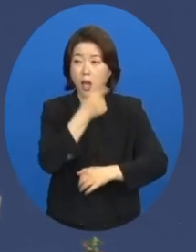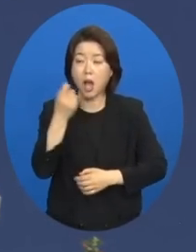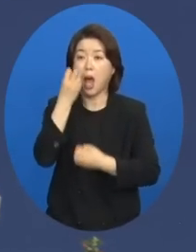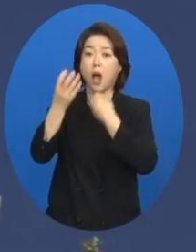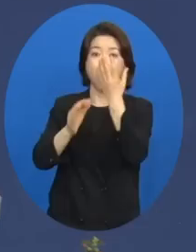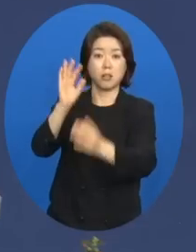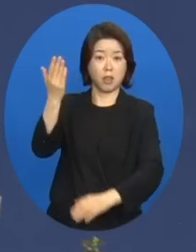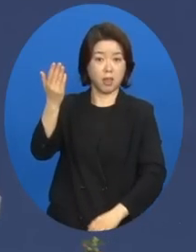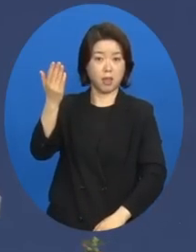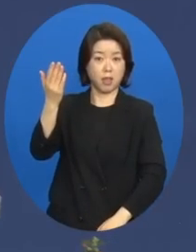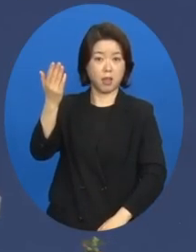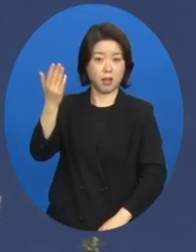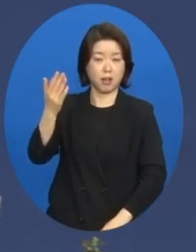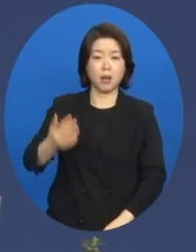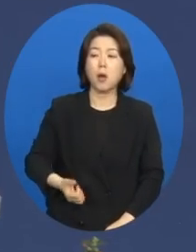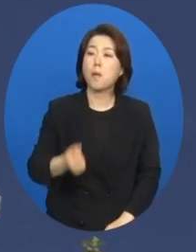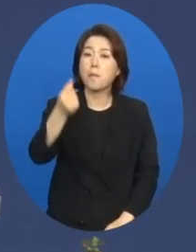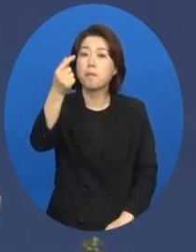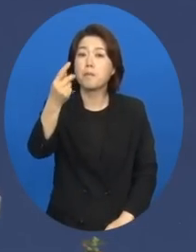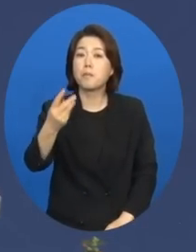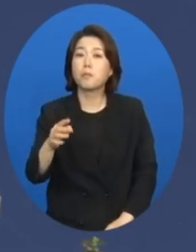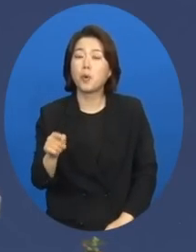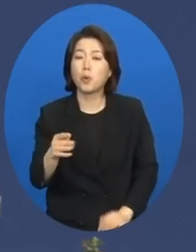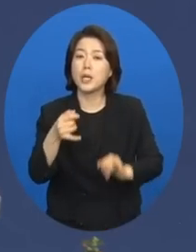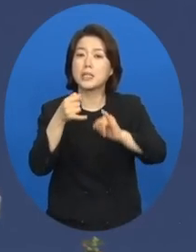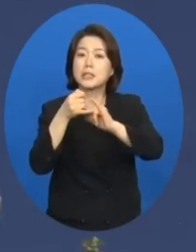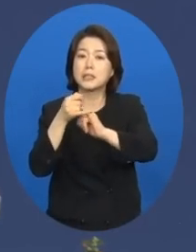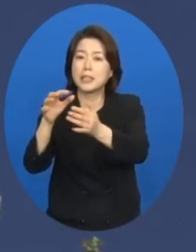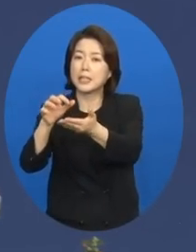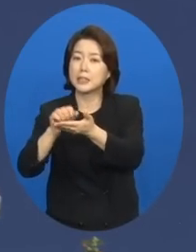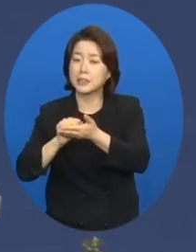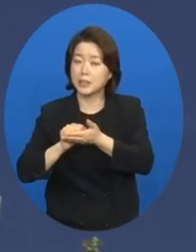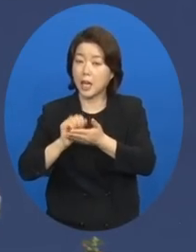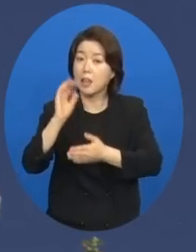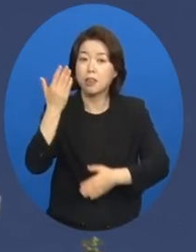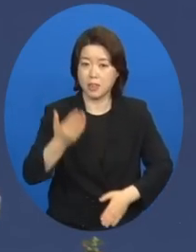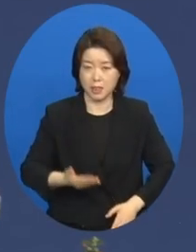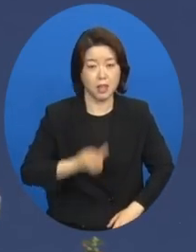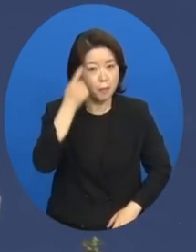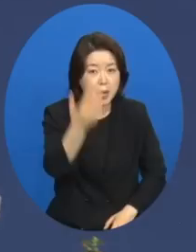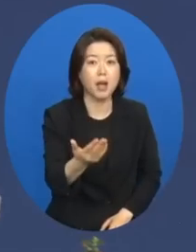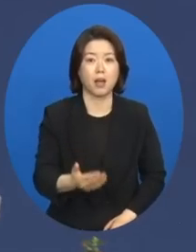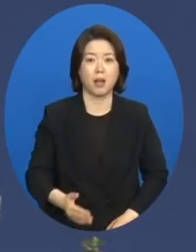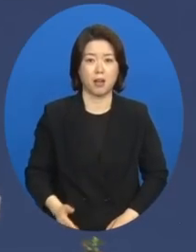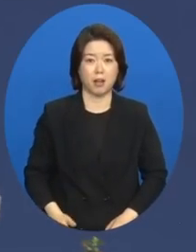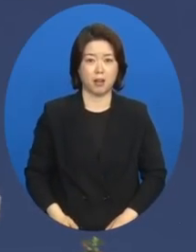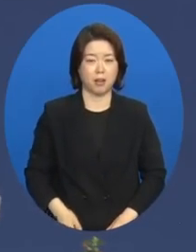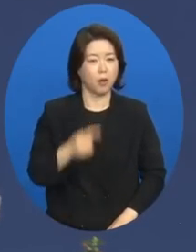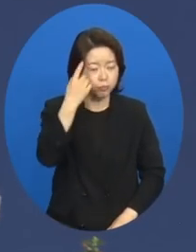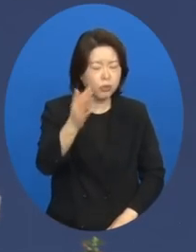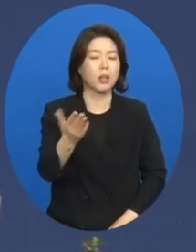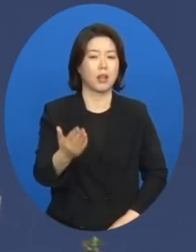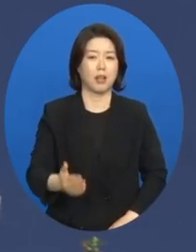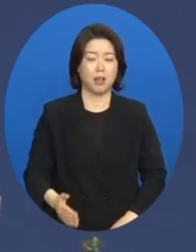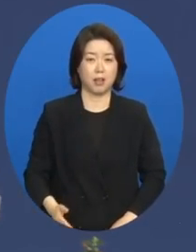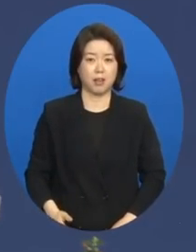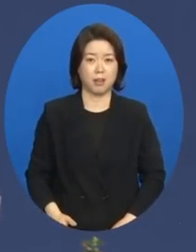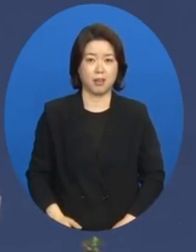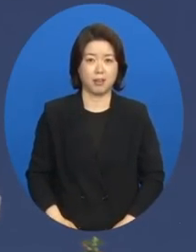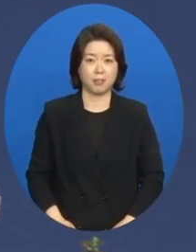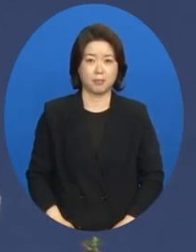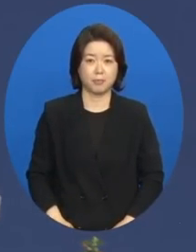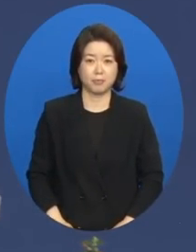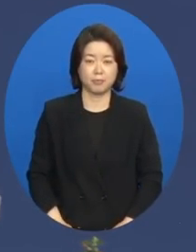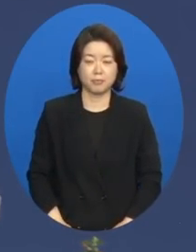될 텐데 몇 건을 그 약속을 찾아잡수시였는지 묻지 않을 수가 없어요.